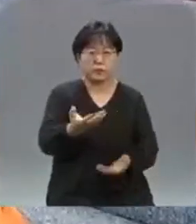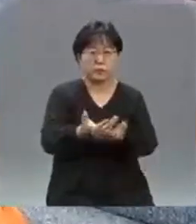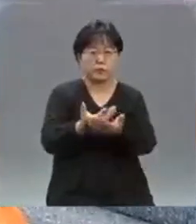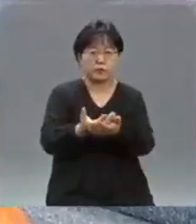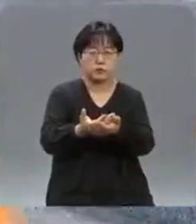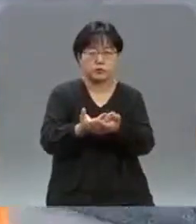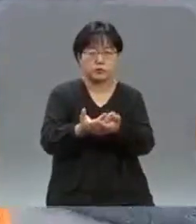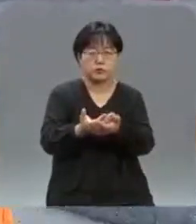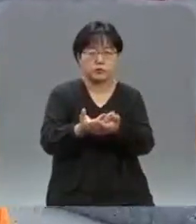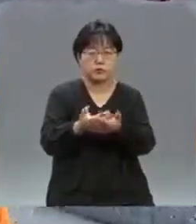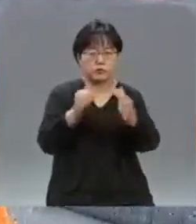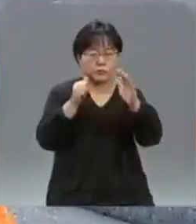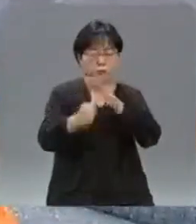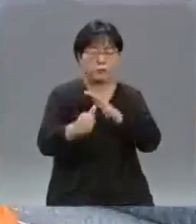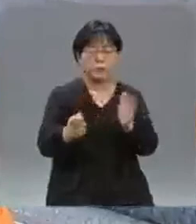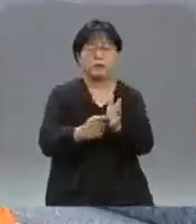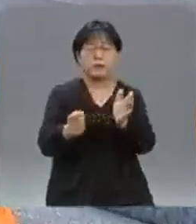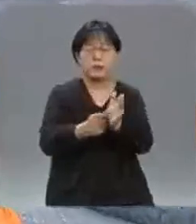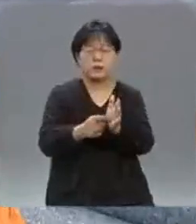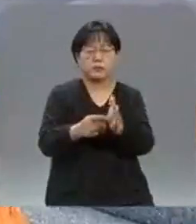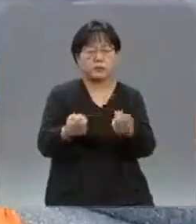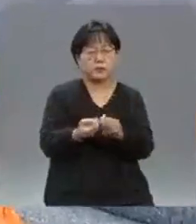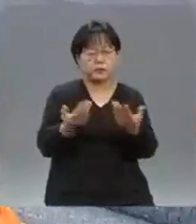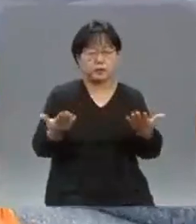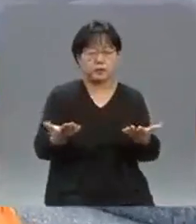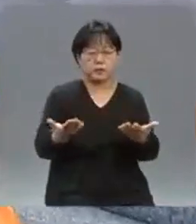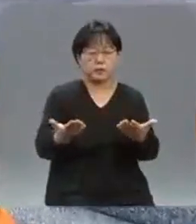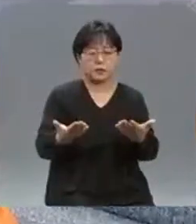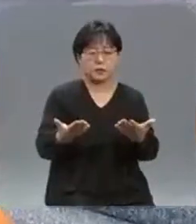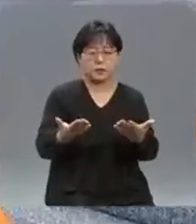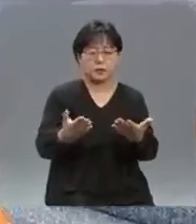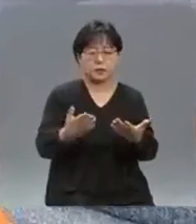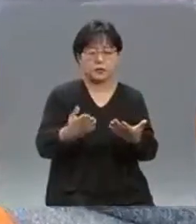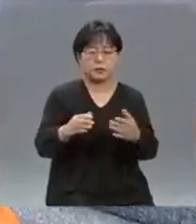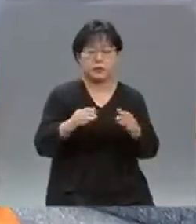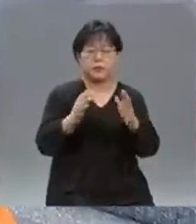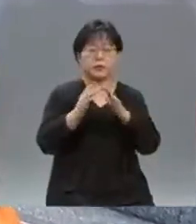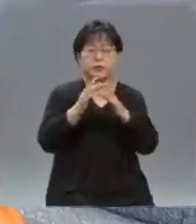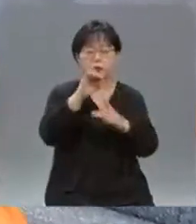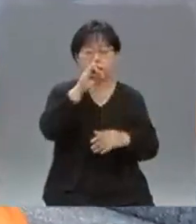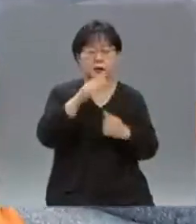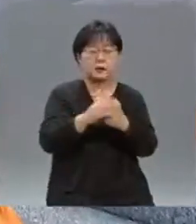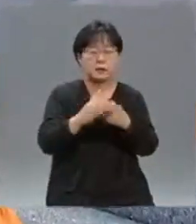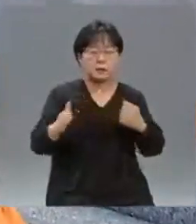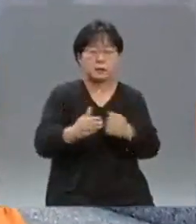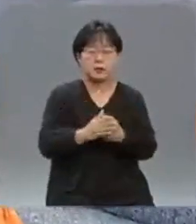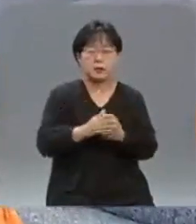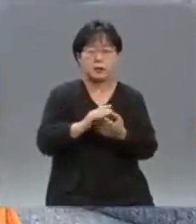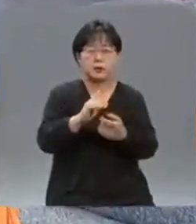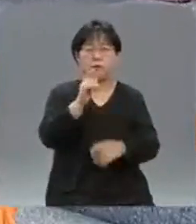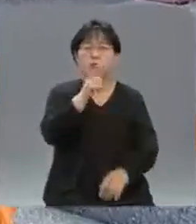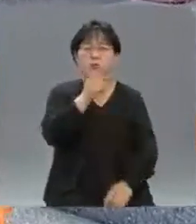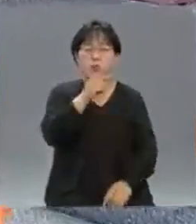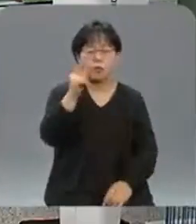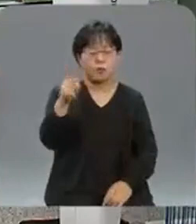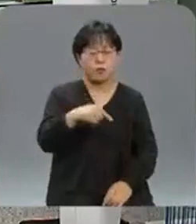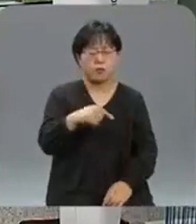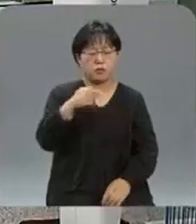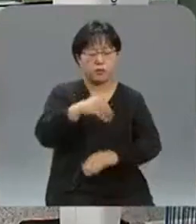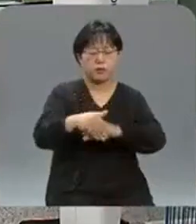왔는데 급한데도 할 수 없잖아요. 여기 전산이 안 되니까 이렇게 오류를